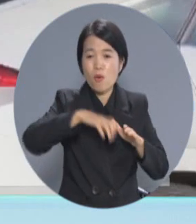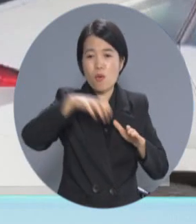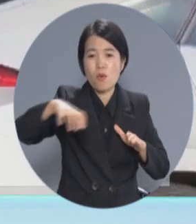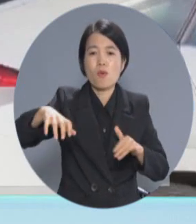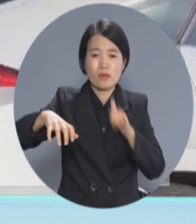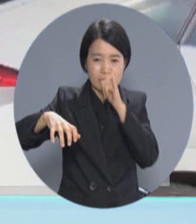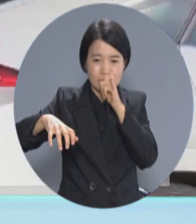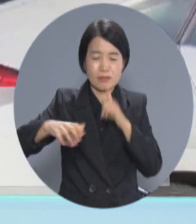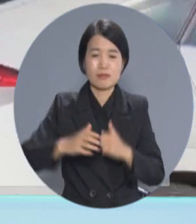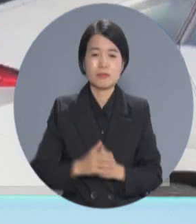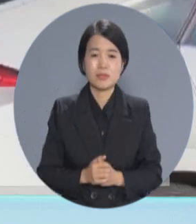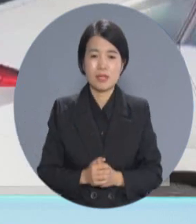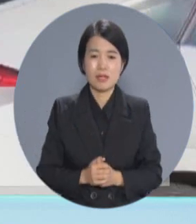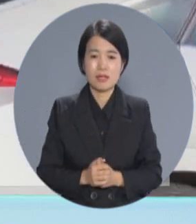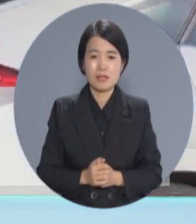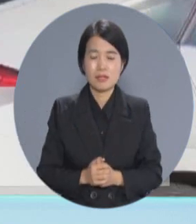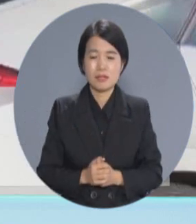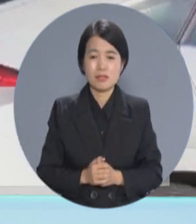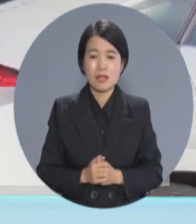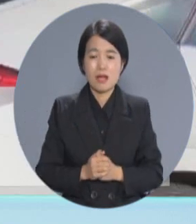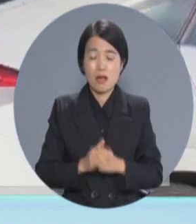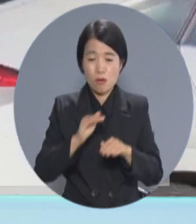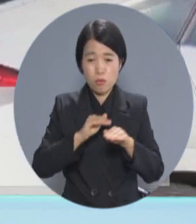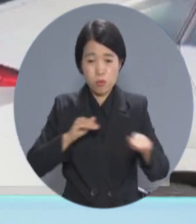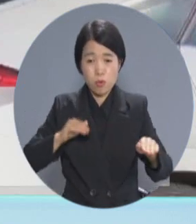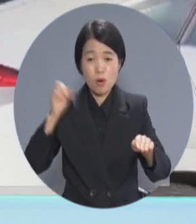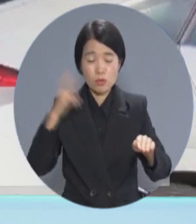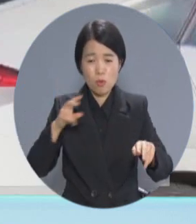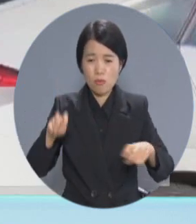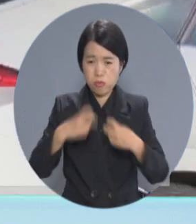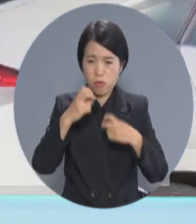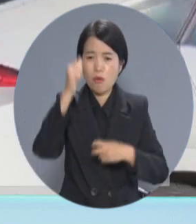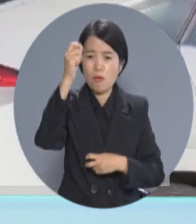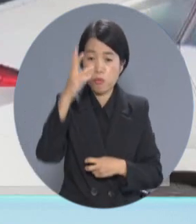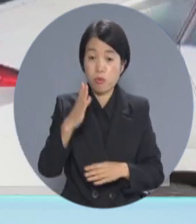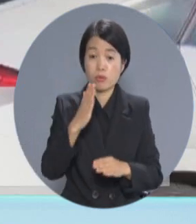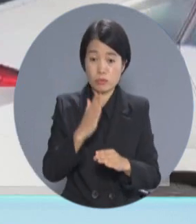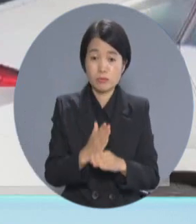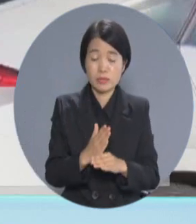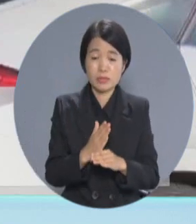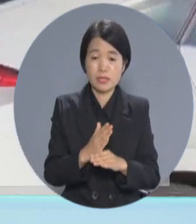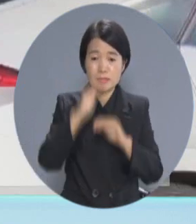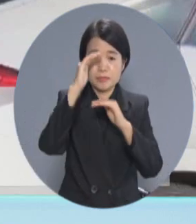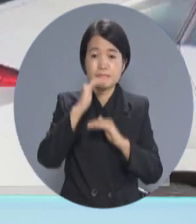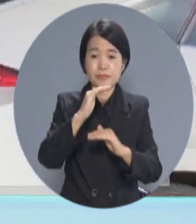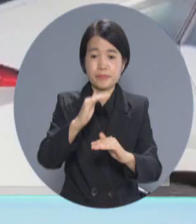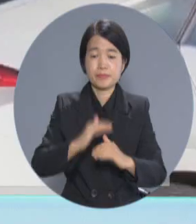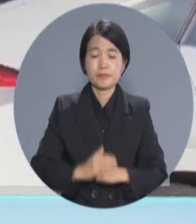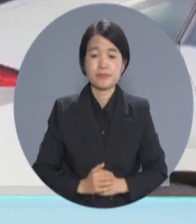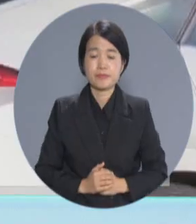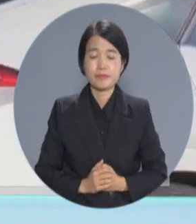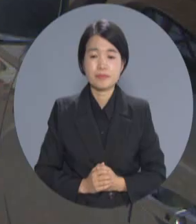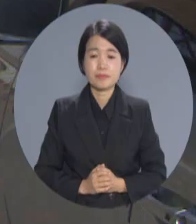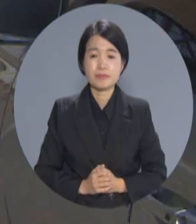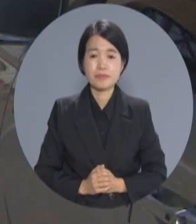있기 때문입니다. 그러다 보니 교통 체증은 물론 사고도 잇따르고 있습니다. 양정은 기자입니다.